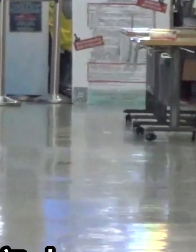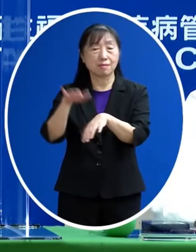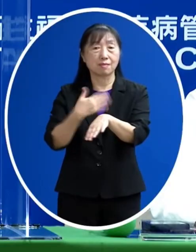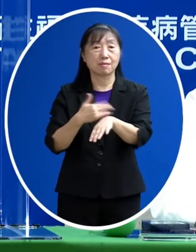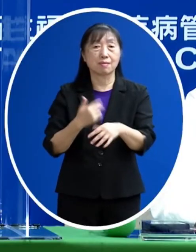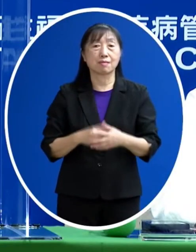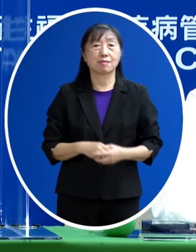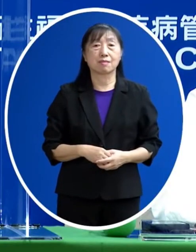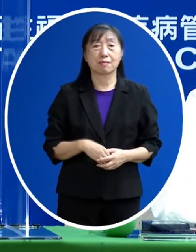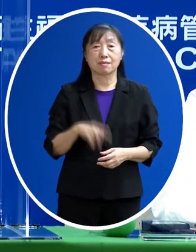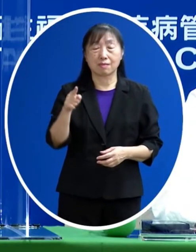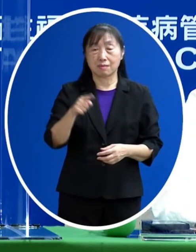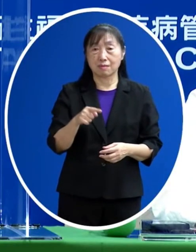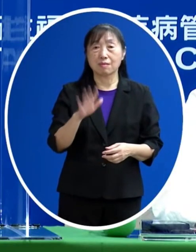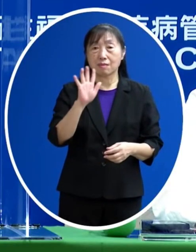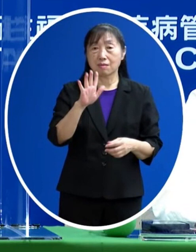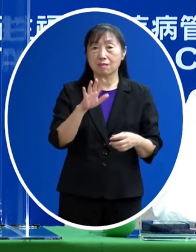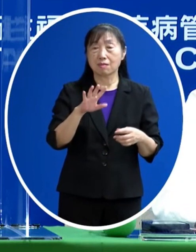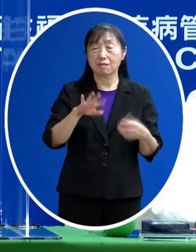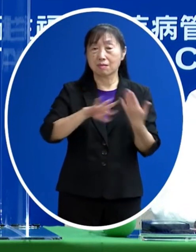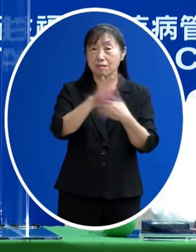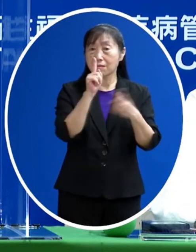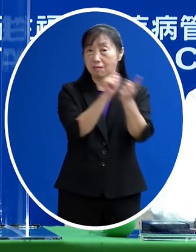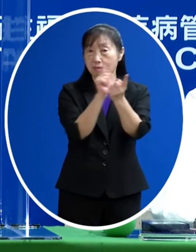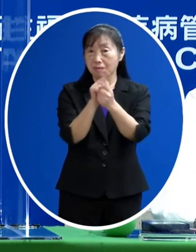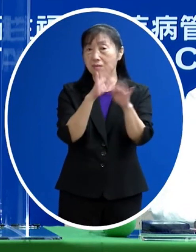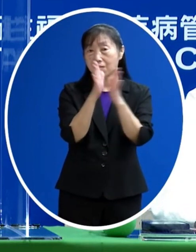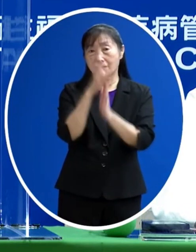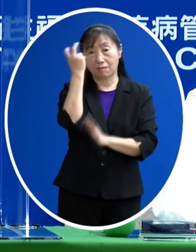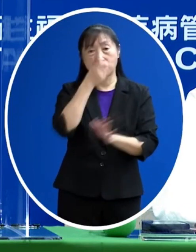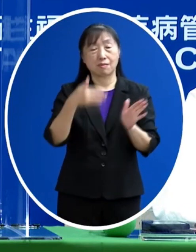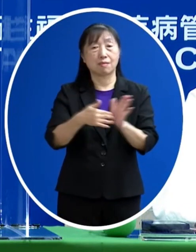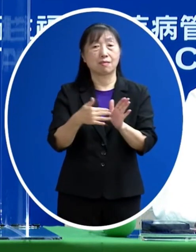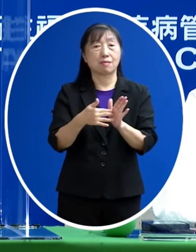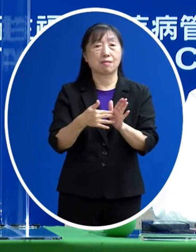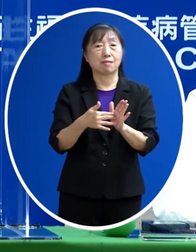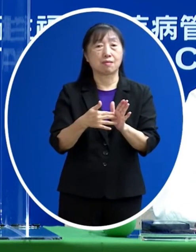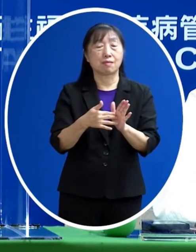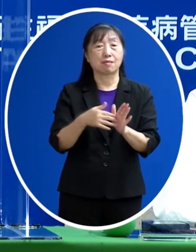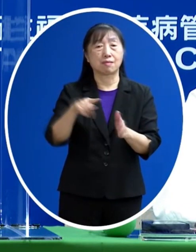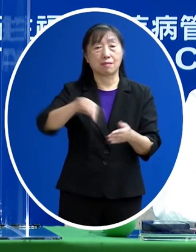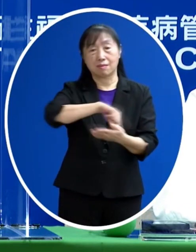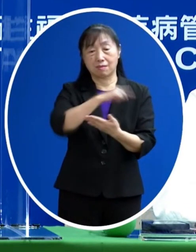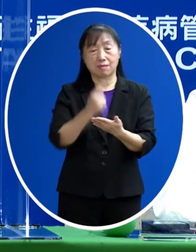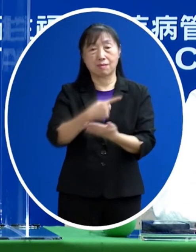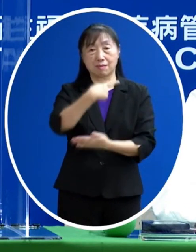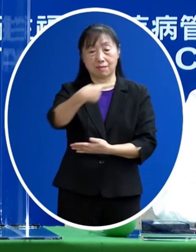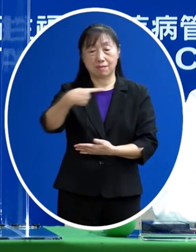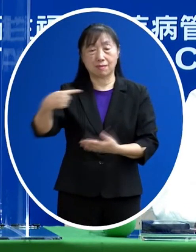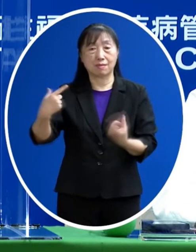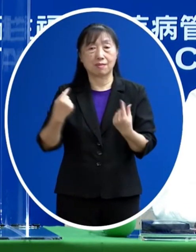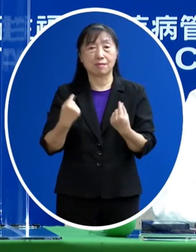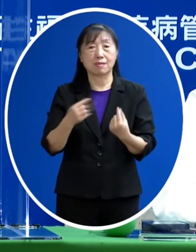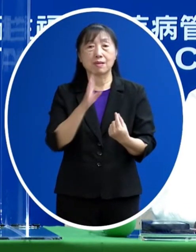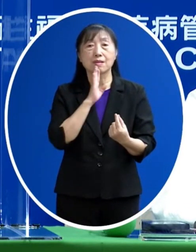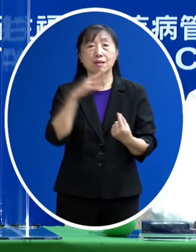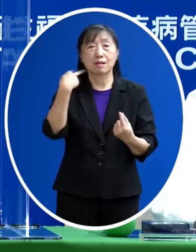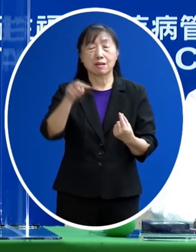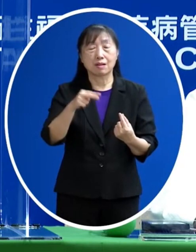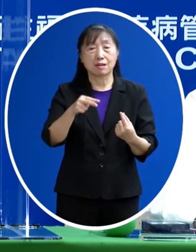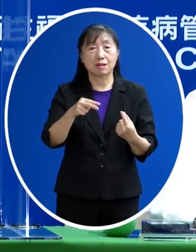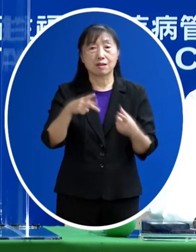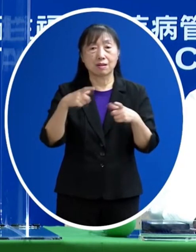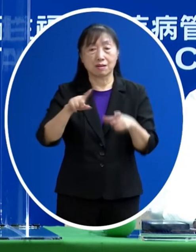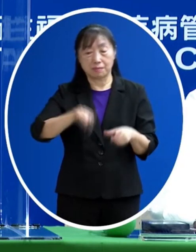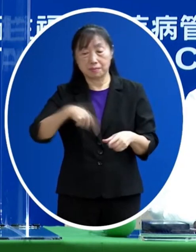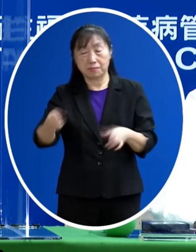中， 相关的接触者密切接触者都验过，那基本上也都是阴性，那周边第二圈的现在是